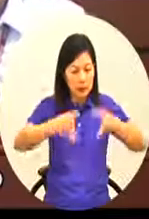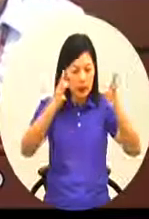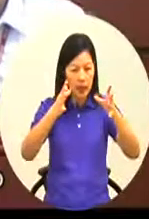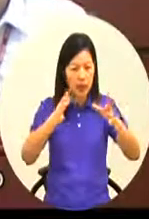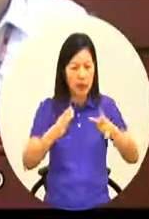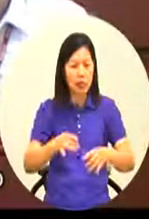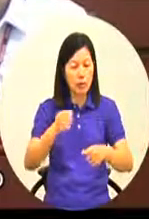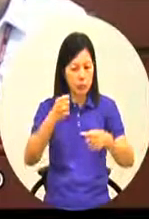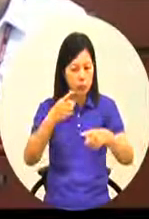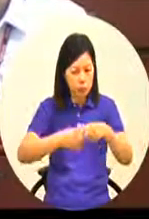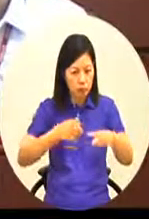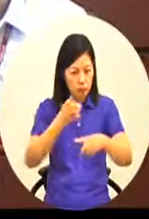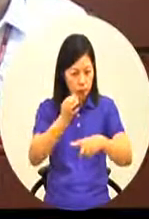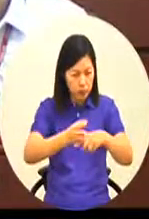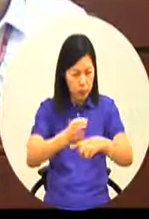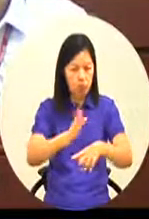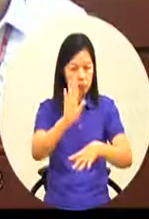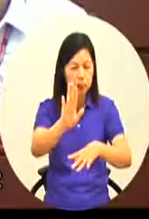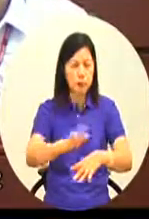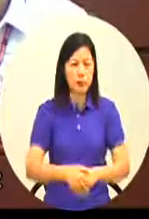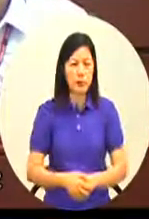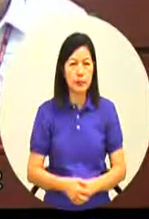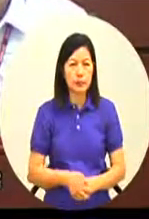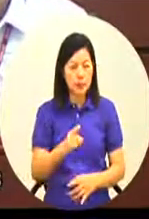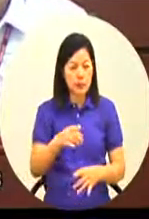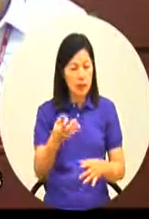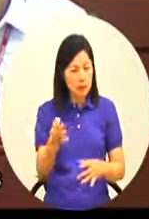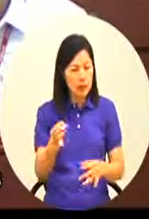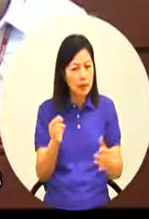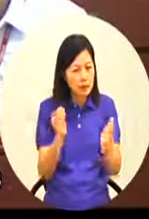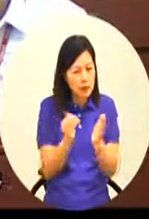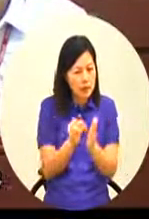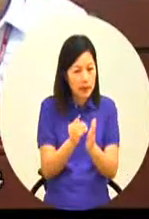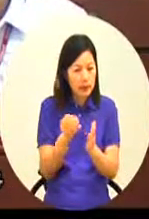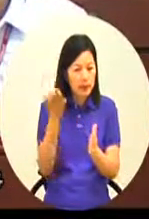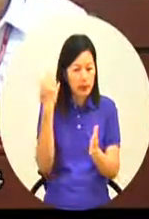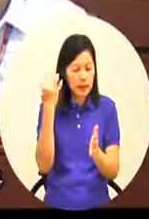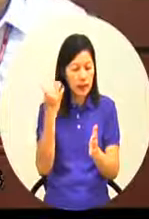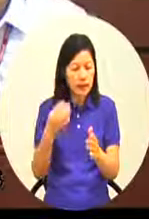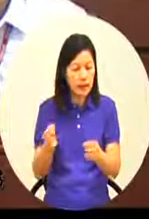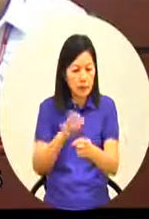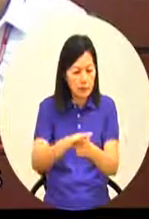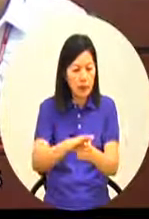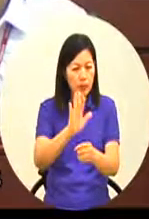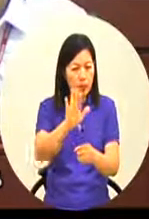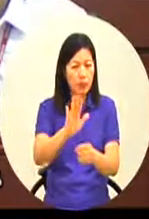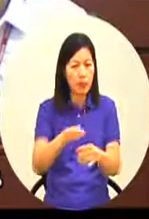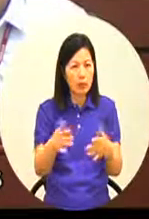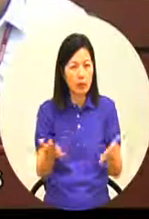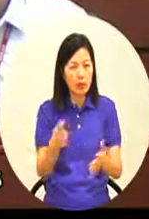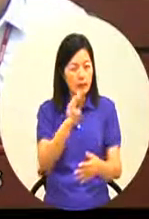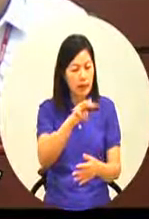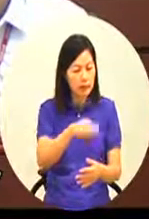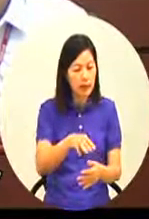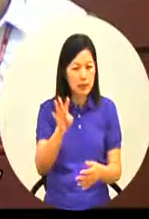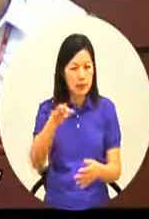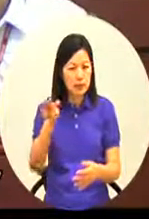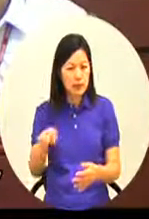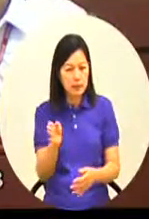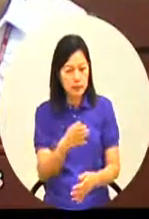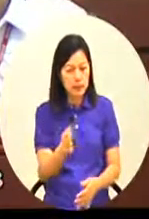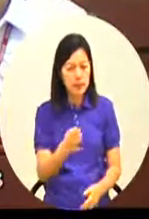那同时，那个租金那个这个金额也比较接近那个时候的租金补贴，大概3000多到4000块这样